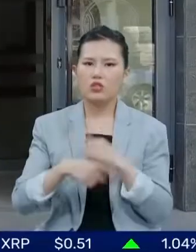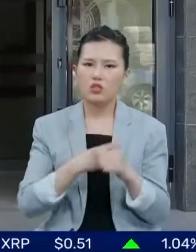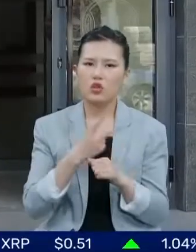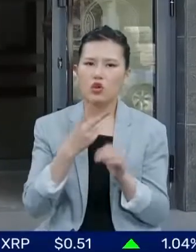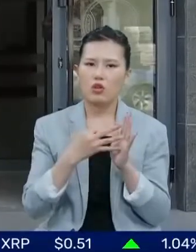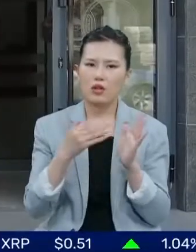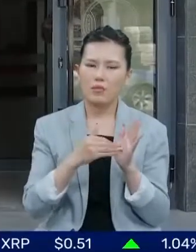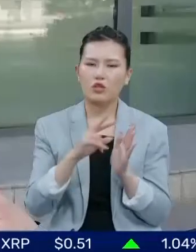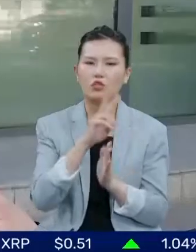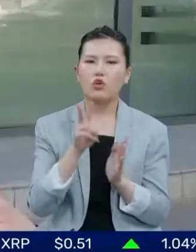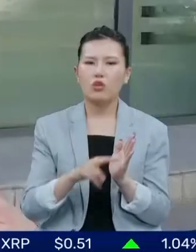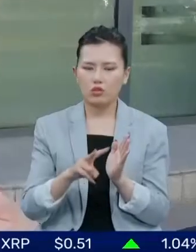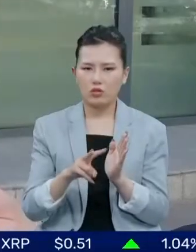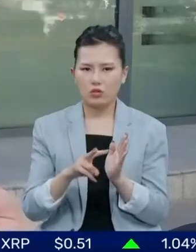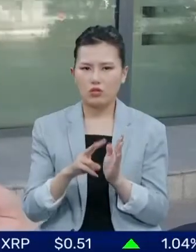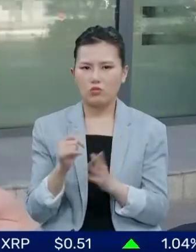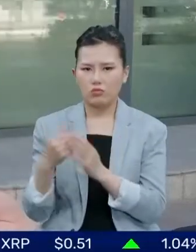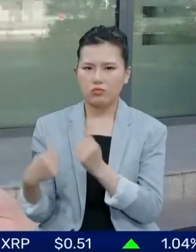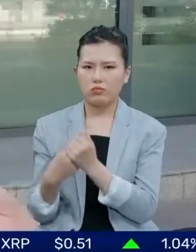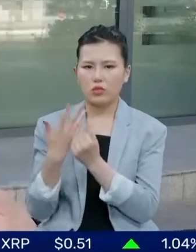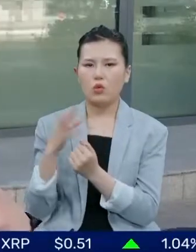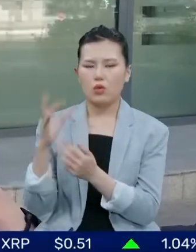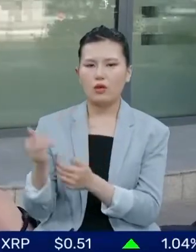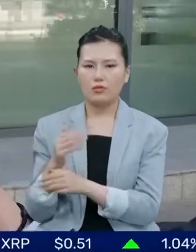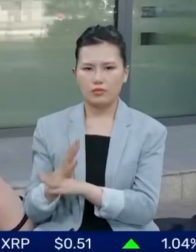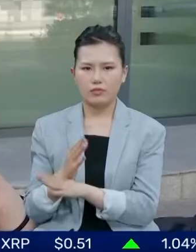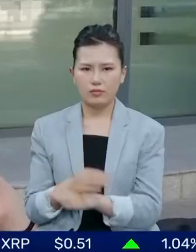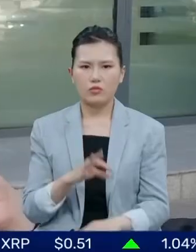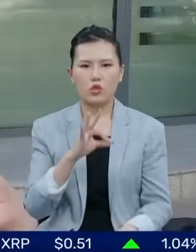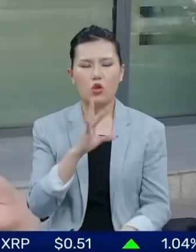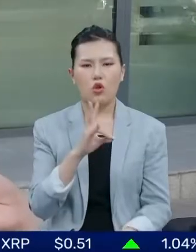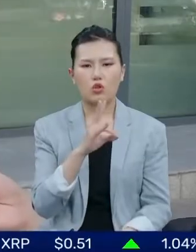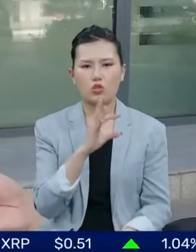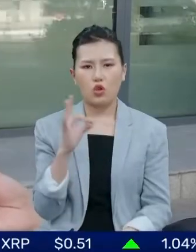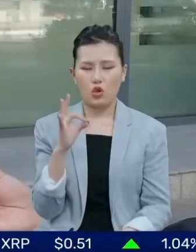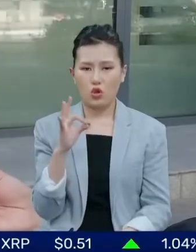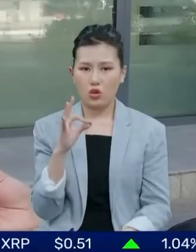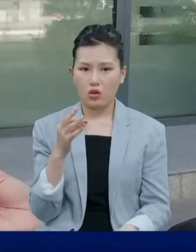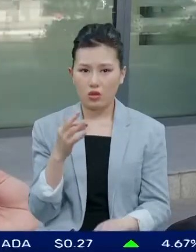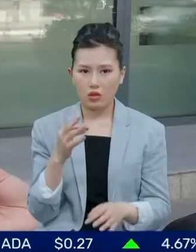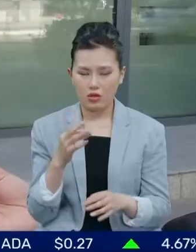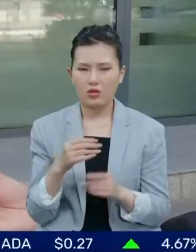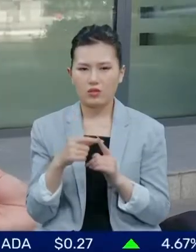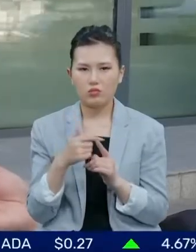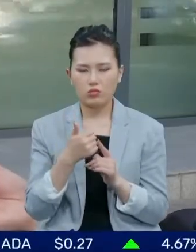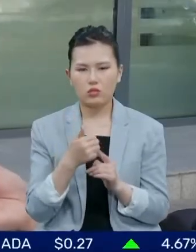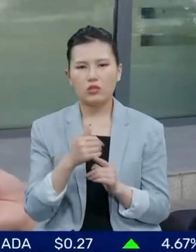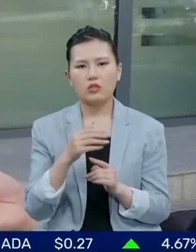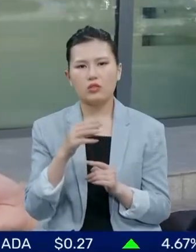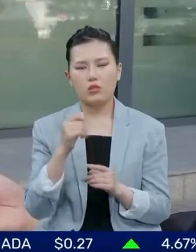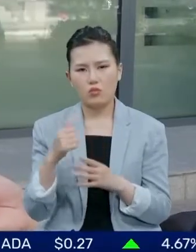яг 50% авсан гэсэн. Энэ оноо мононд гарахаас өмнө за ер нь энэ тэтгэлэгтэй хүүхдүүдтэй та нар ямар оноо өгч байгаа юм бэ гэд